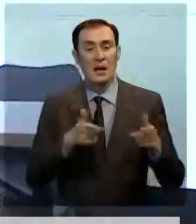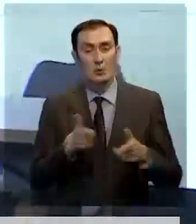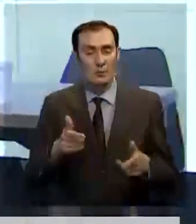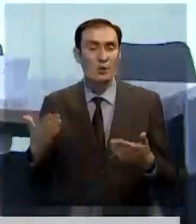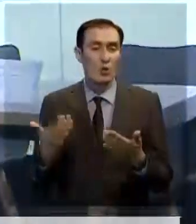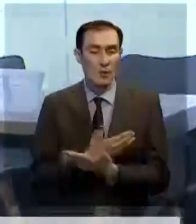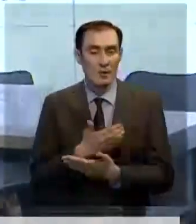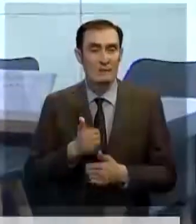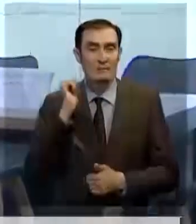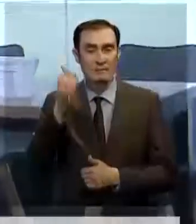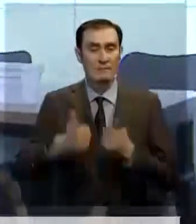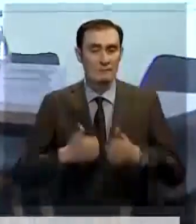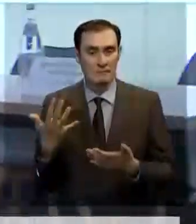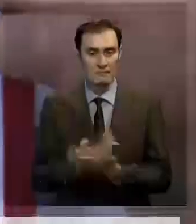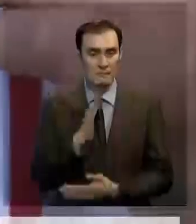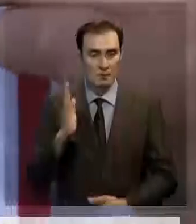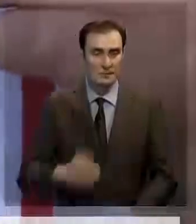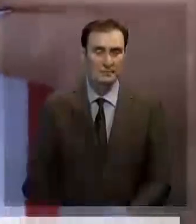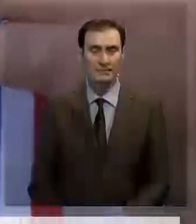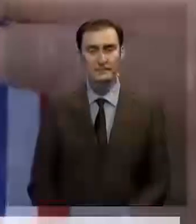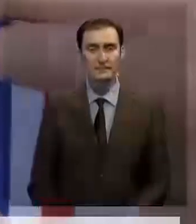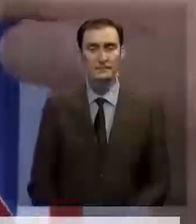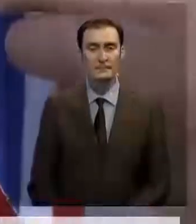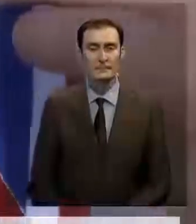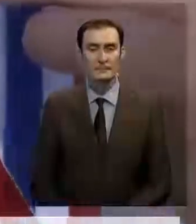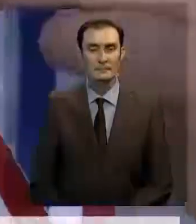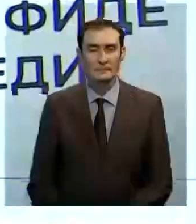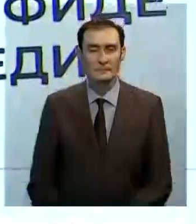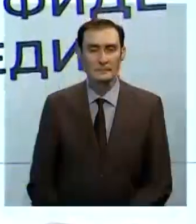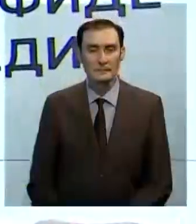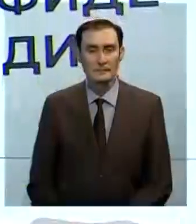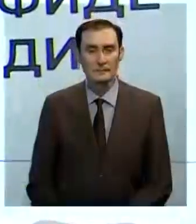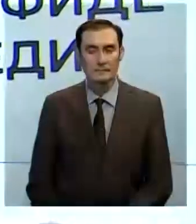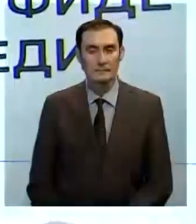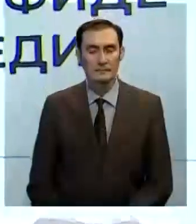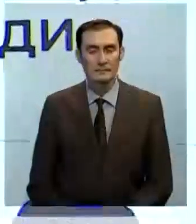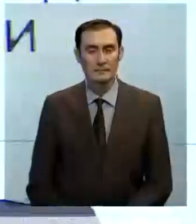покорить новые вершины. Индира Оразалинова, Эдик Кон, Хабар 24, Алматы.